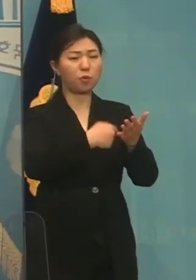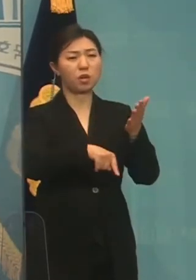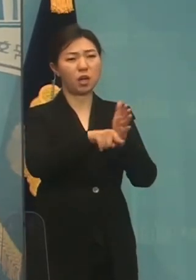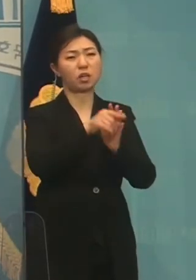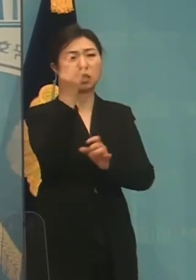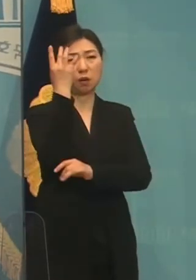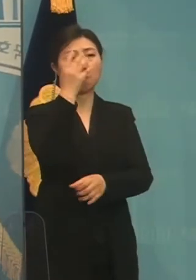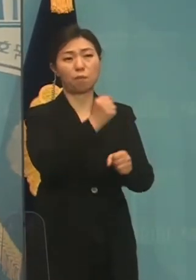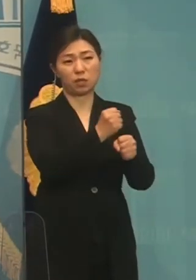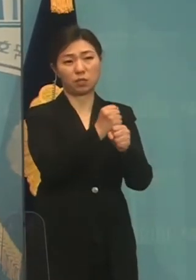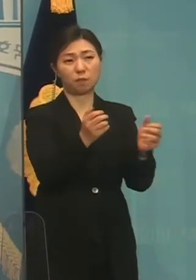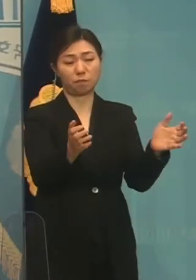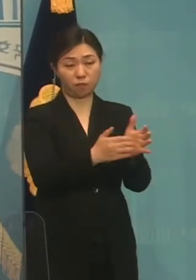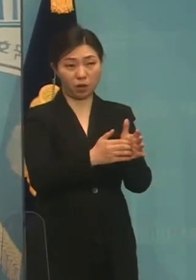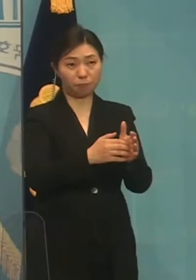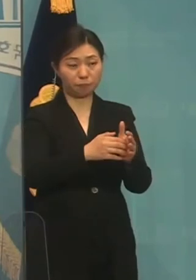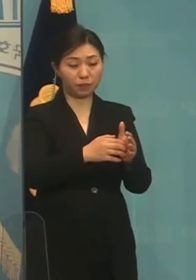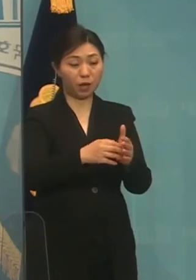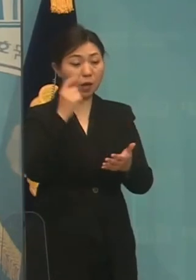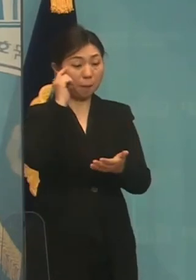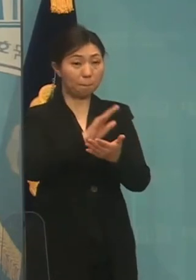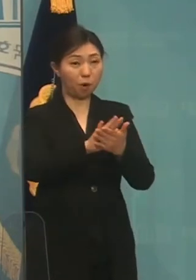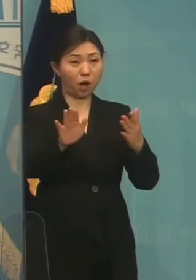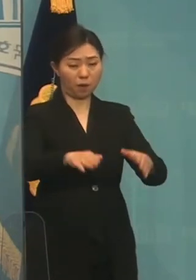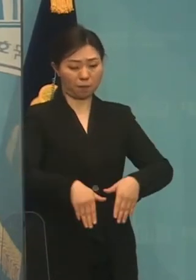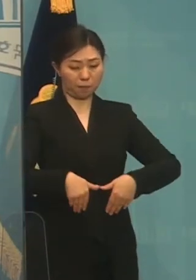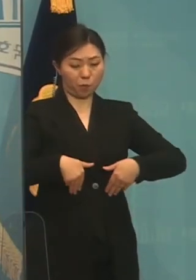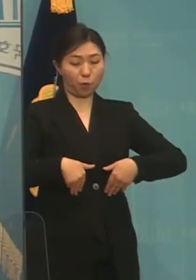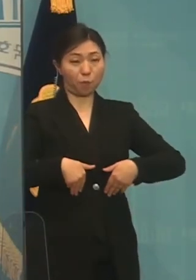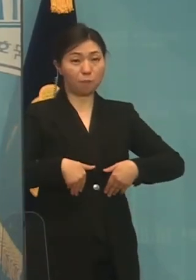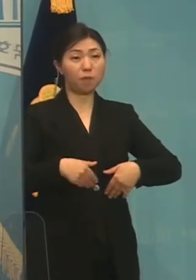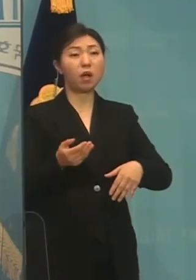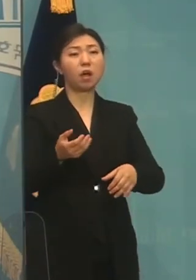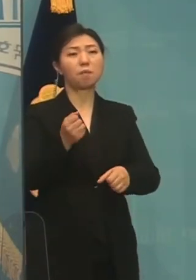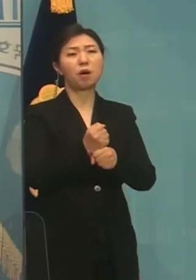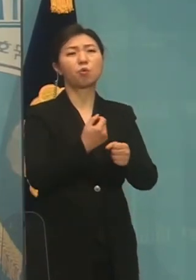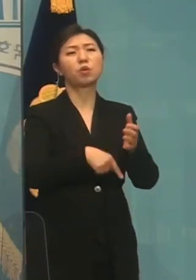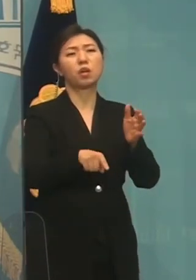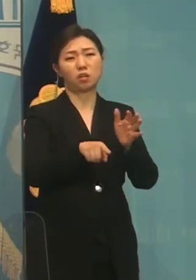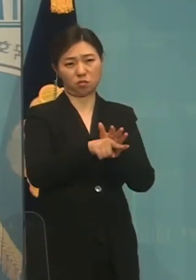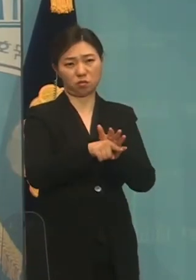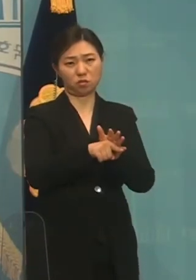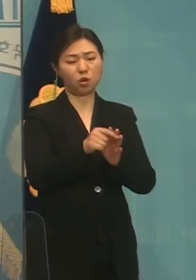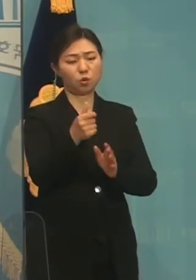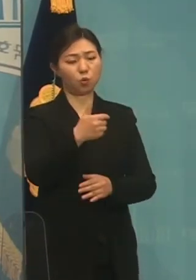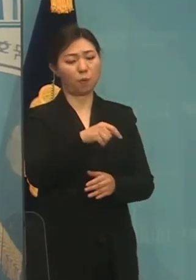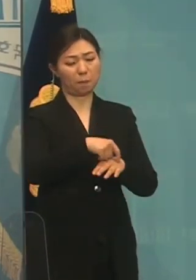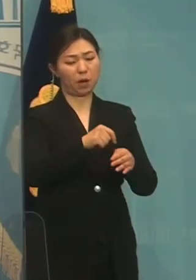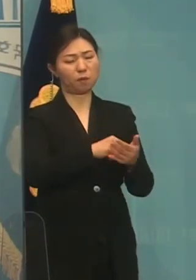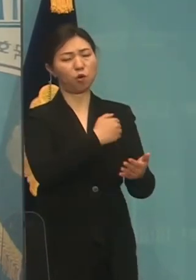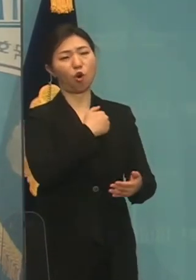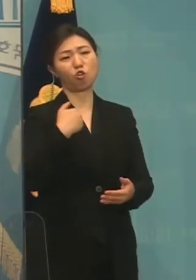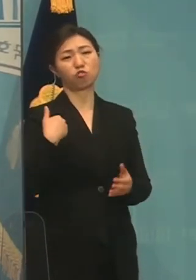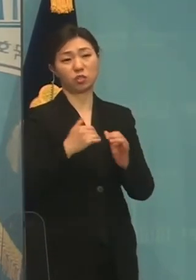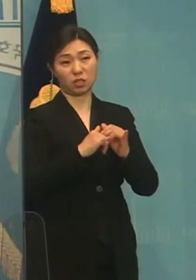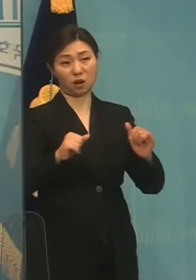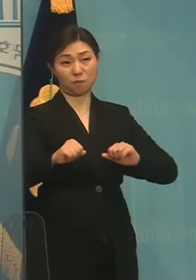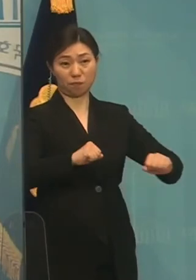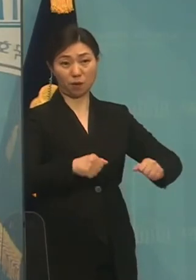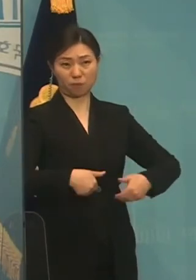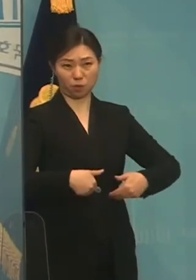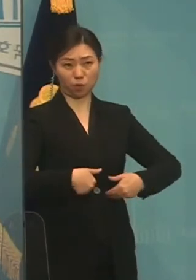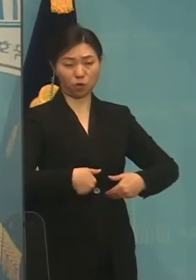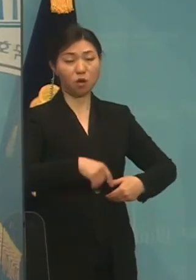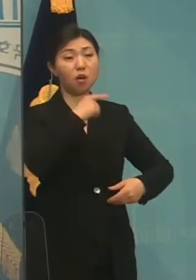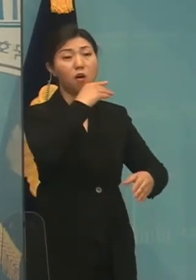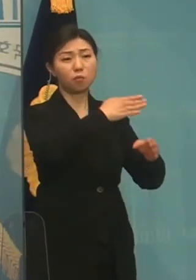평화의 몸을 열기 위해서는 좀 더 여유가 있는 쪽이 먼저 움직여야 합니다. 북한은 코로나19